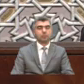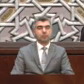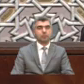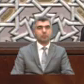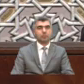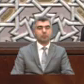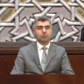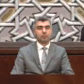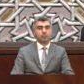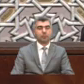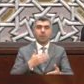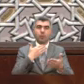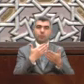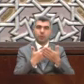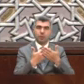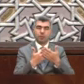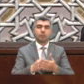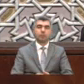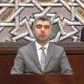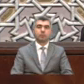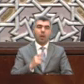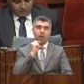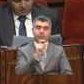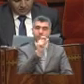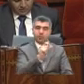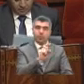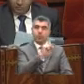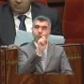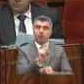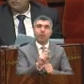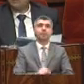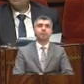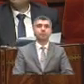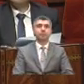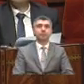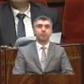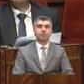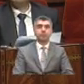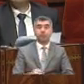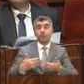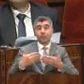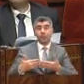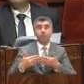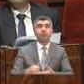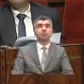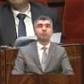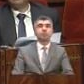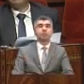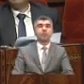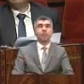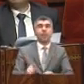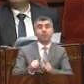شكرا شكرا السيد النائب على هذا السؤال المهم. التجارة الإلكترونية اليوم هي